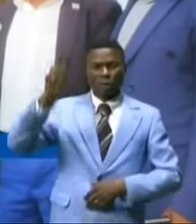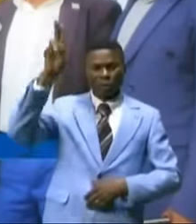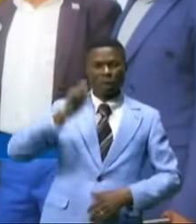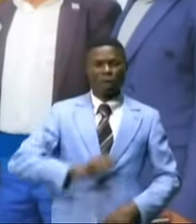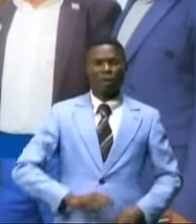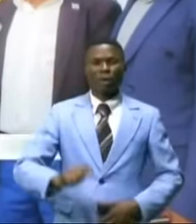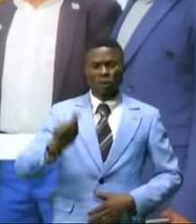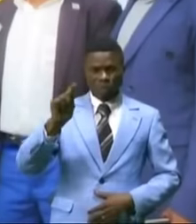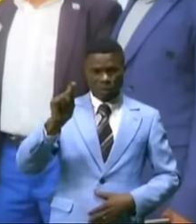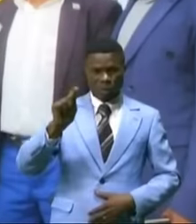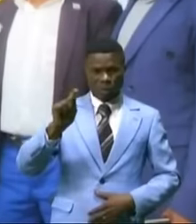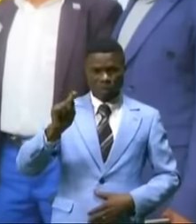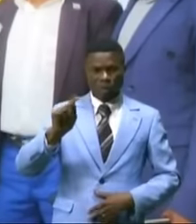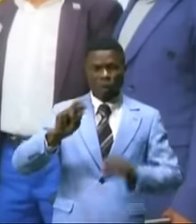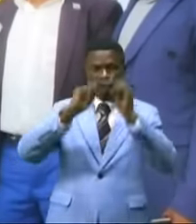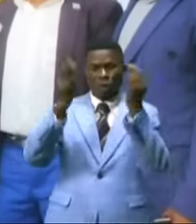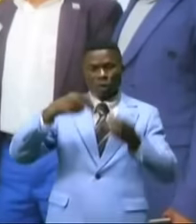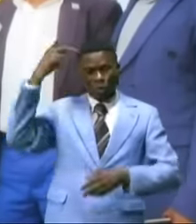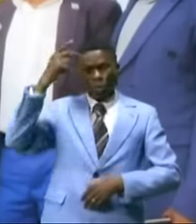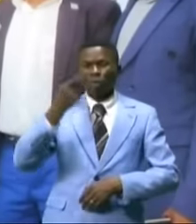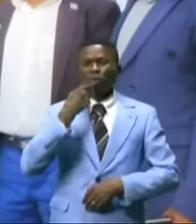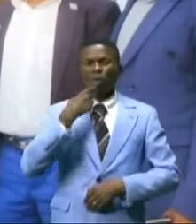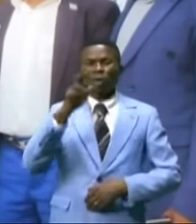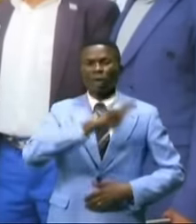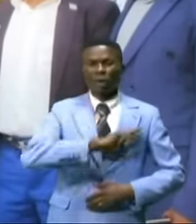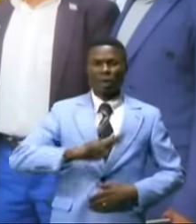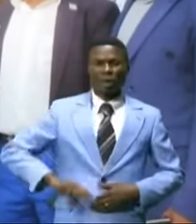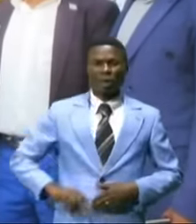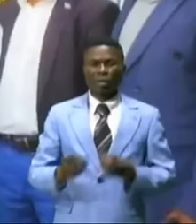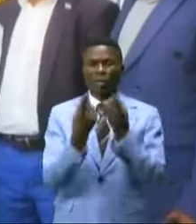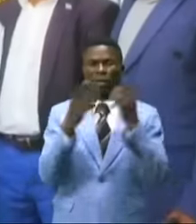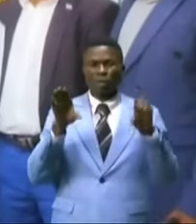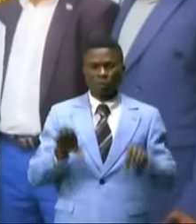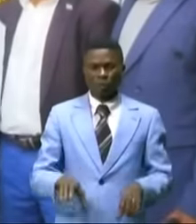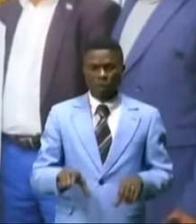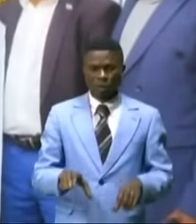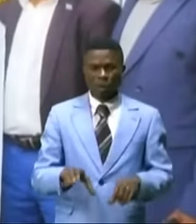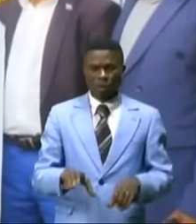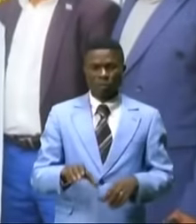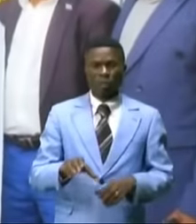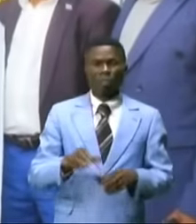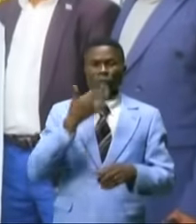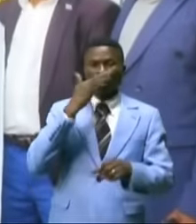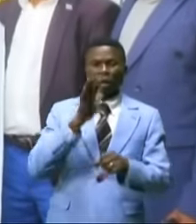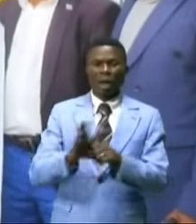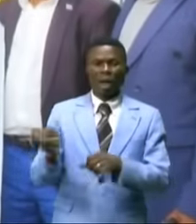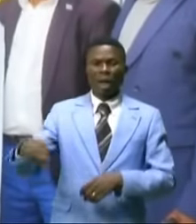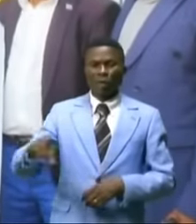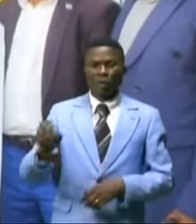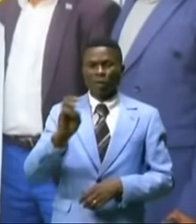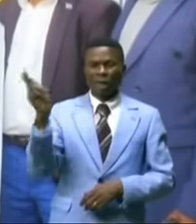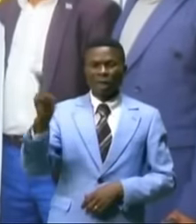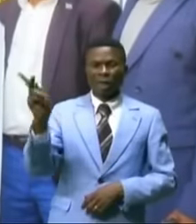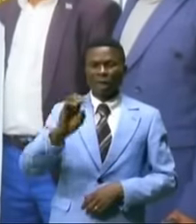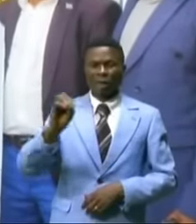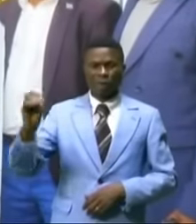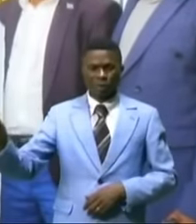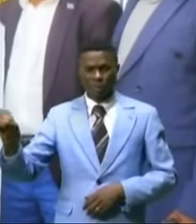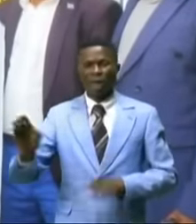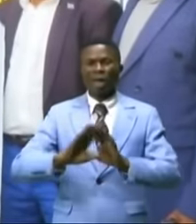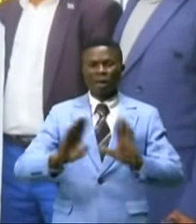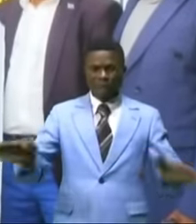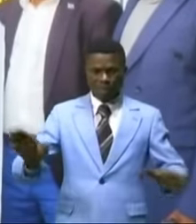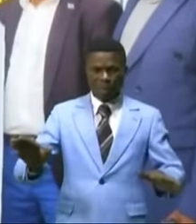Tshisekedi, parti historique de la République démocratique du Congo. La province du Kasaï oriental mérite